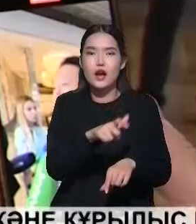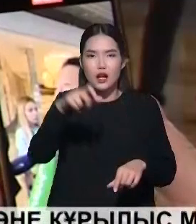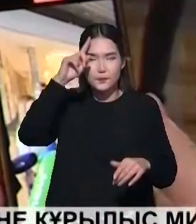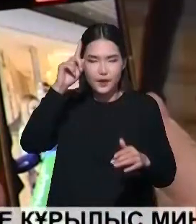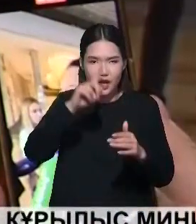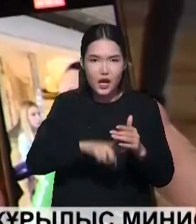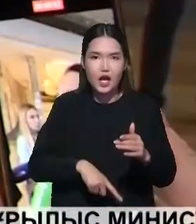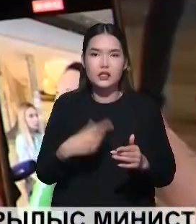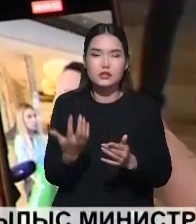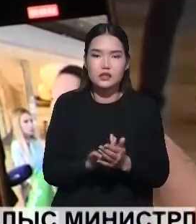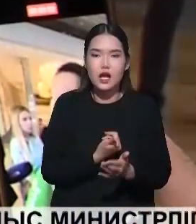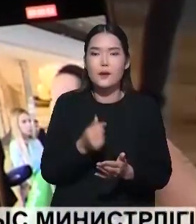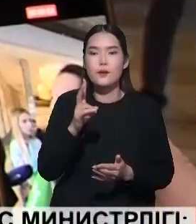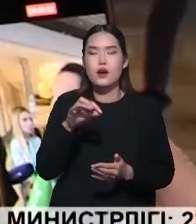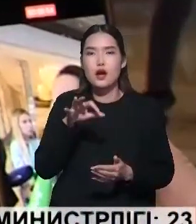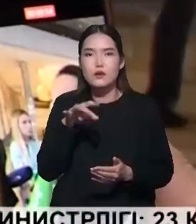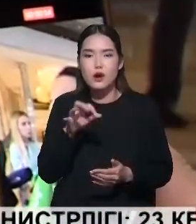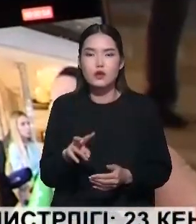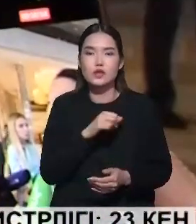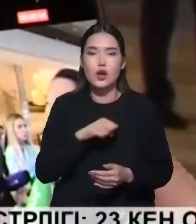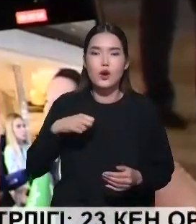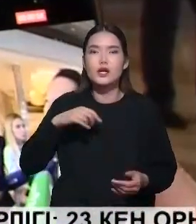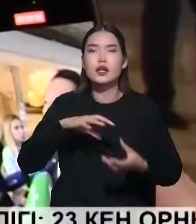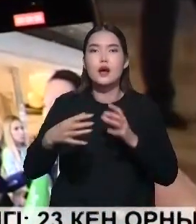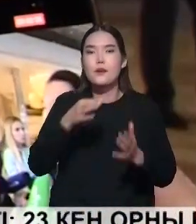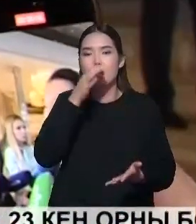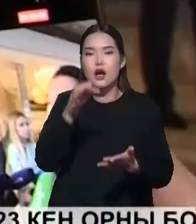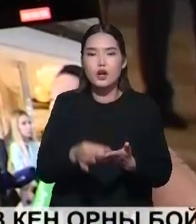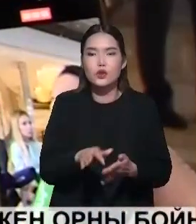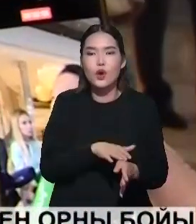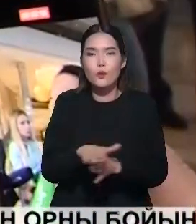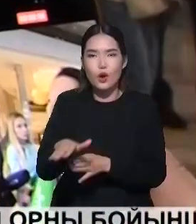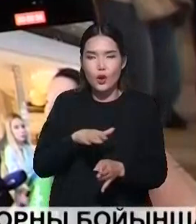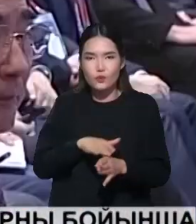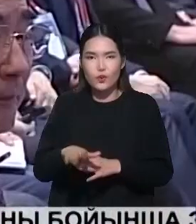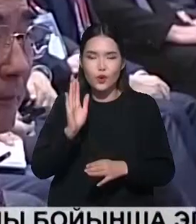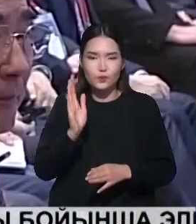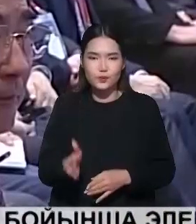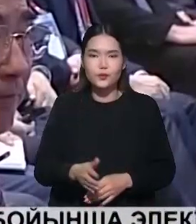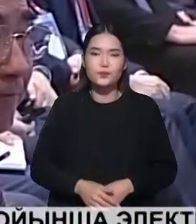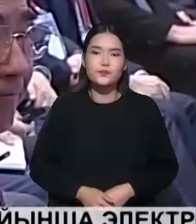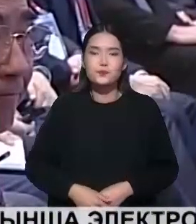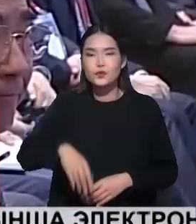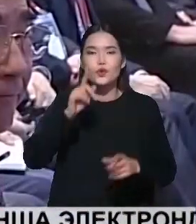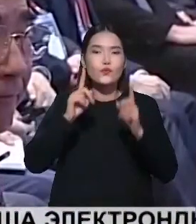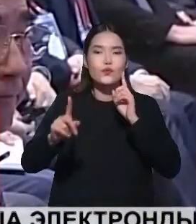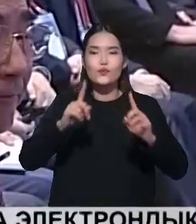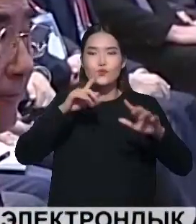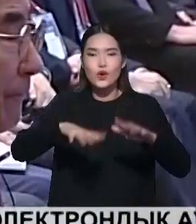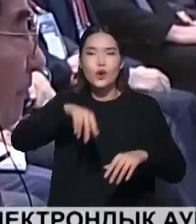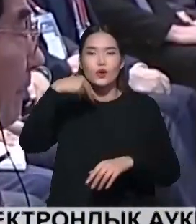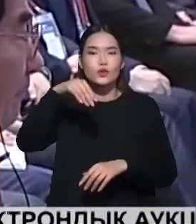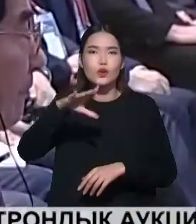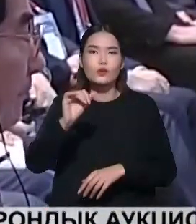ие болу үшін қаржы компаниясы ретінде өзінің әлеуметтік жауапкершілігін орындауға ұмтылатын болады. Форумда Қасым-Жомарт Тоқаев